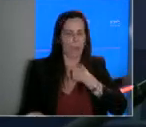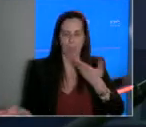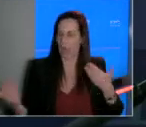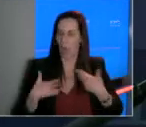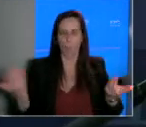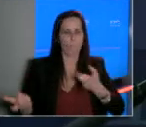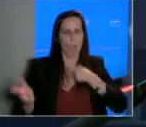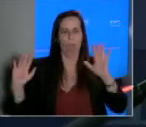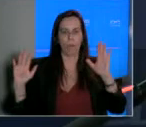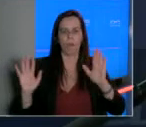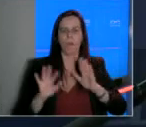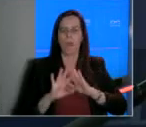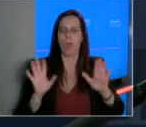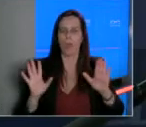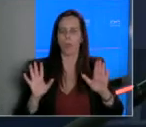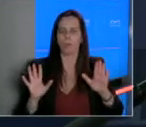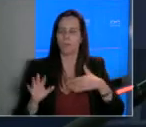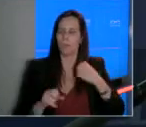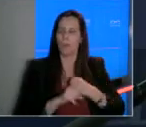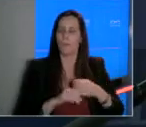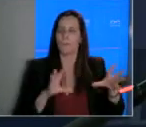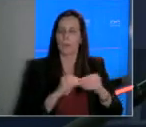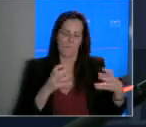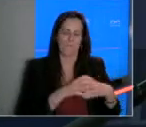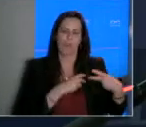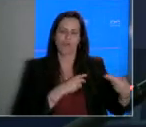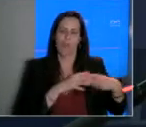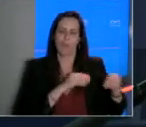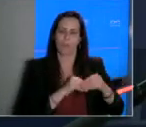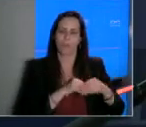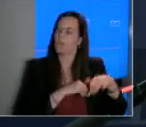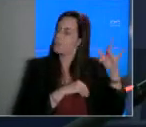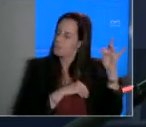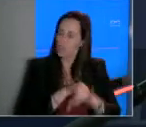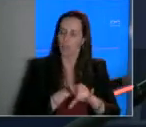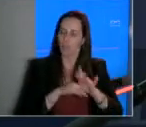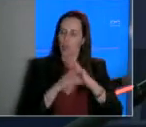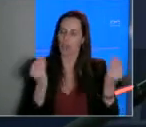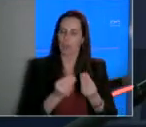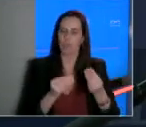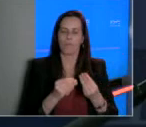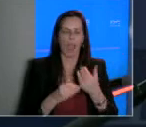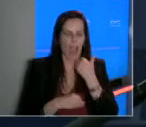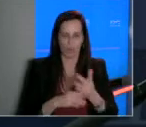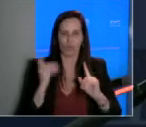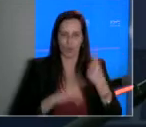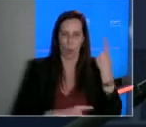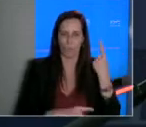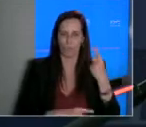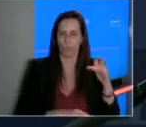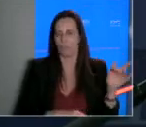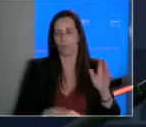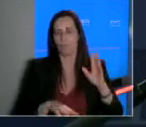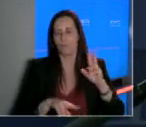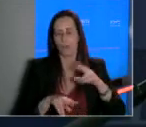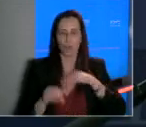ברירה, אלא להכריז על הליכה משותפת כסיעה שתילחם כנגד כל התופעות השליליות האלה